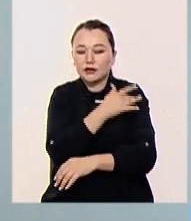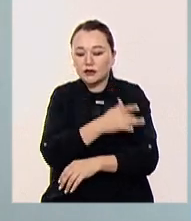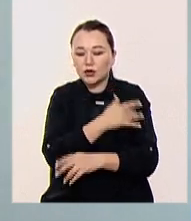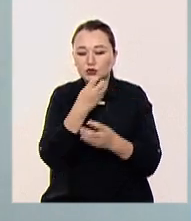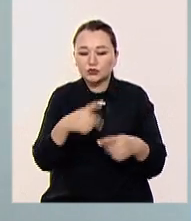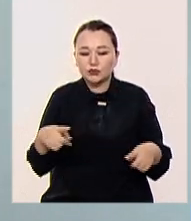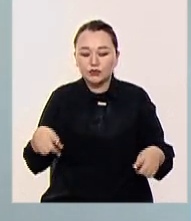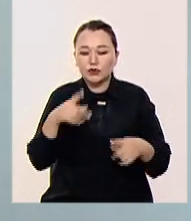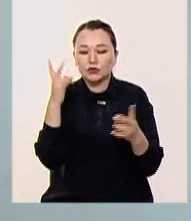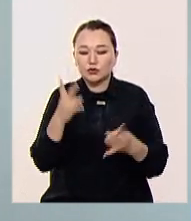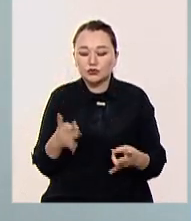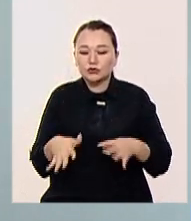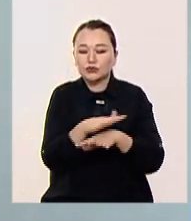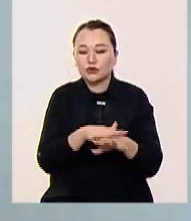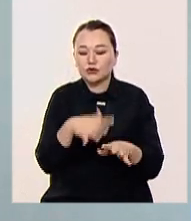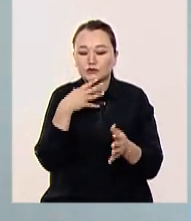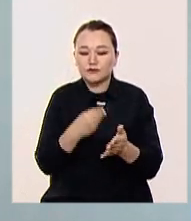басқа халықтың қажеттілігіне сәйкес